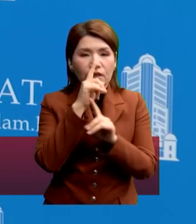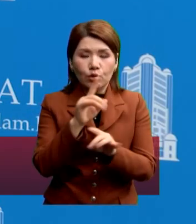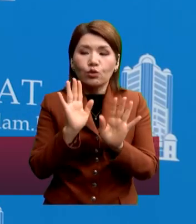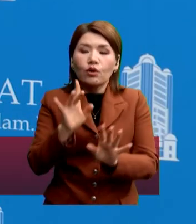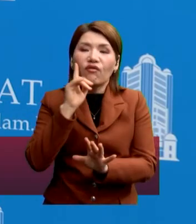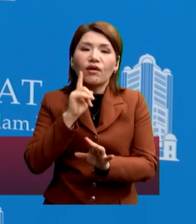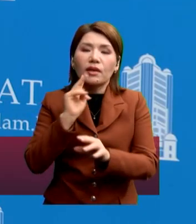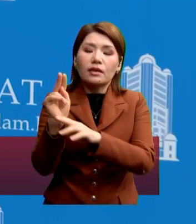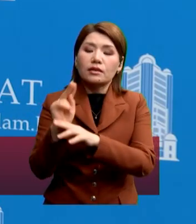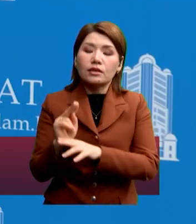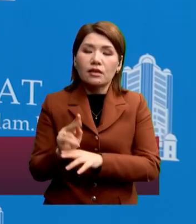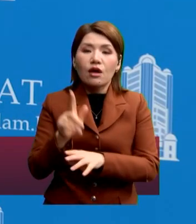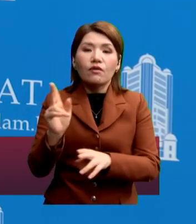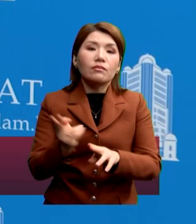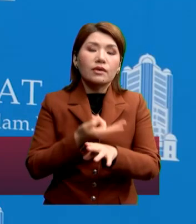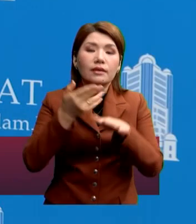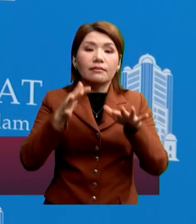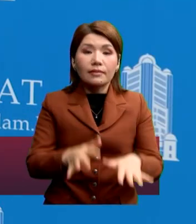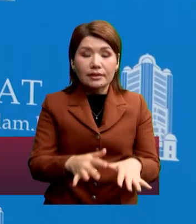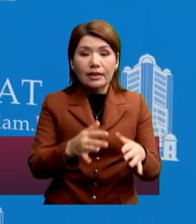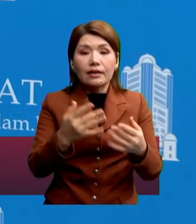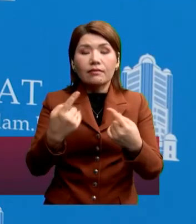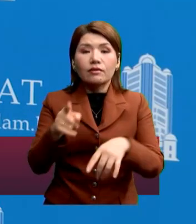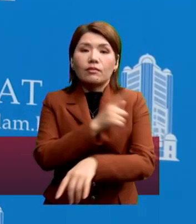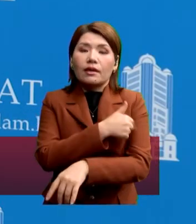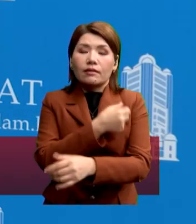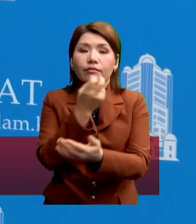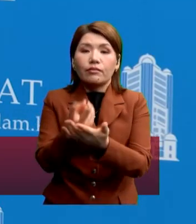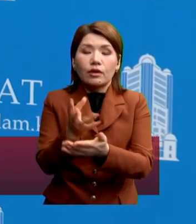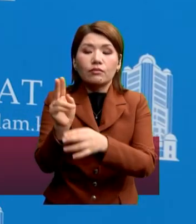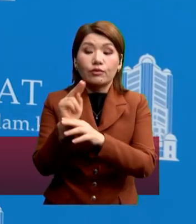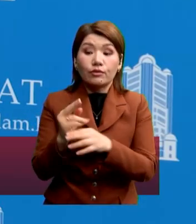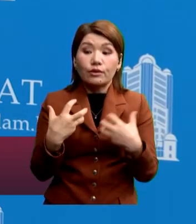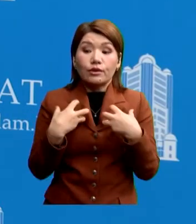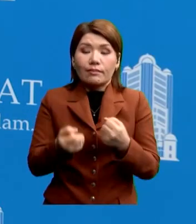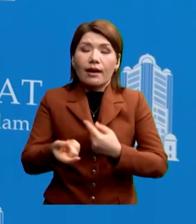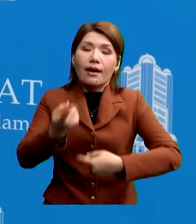Яғни бас бостандығынан айыру орындарынан босатылып, ауруханаға жіберіледі. Кім сауығып кетсе,